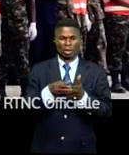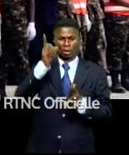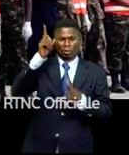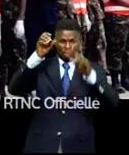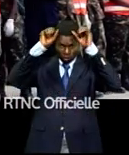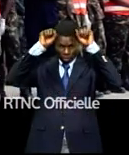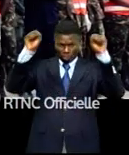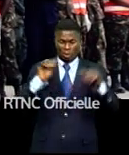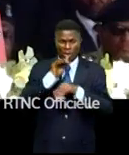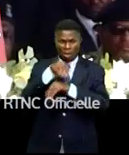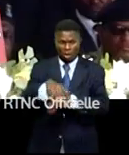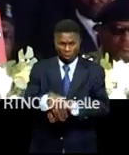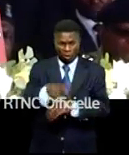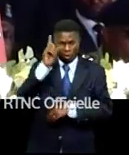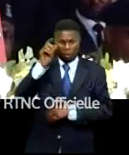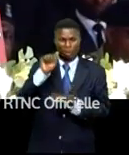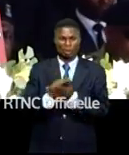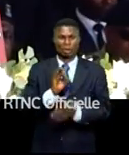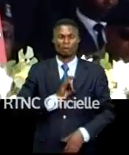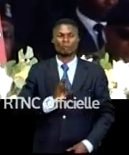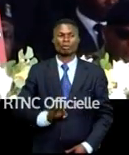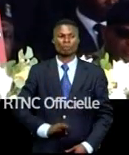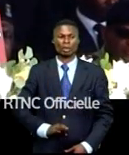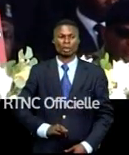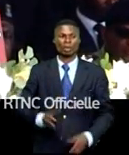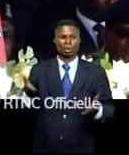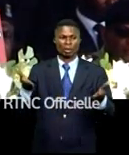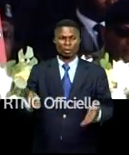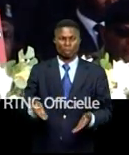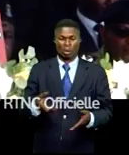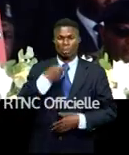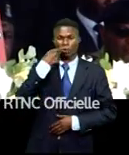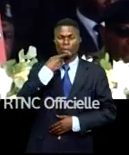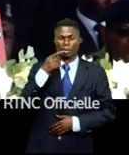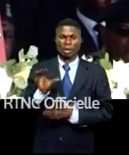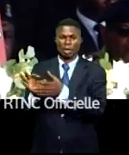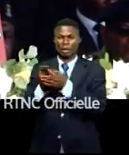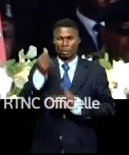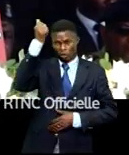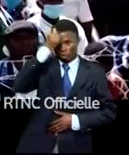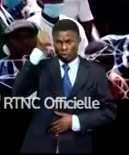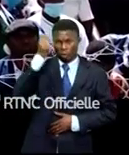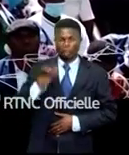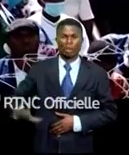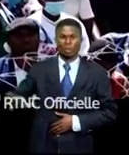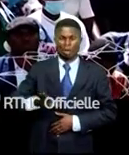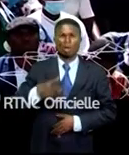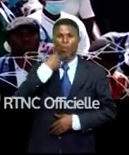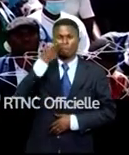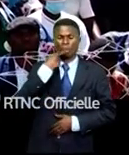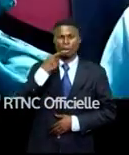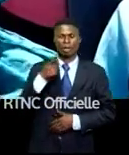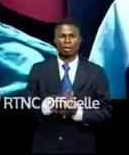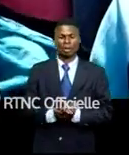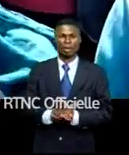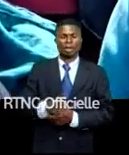à prendre la parole, le président Félix-Antoine Tshisekedi Tshilombo a, au nom de l'Union africaine et celui de son pays, évoqué l'image d'un